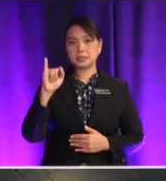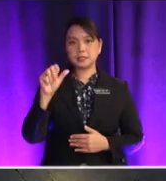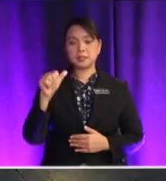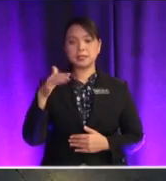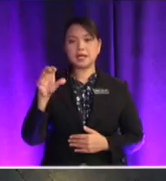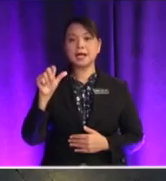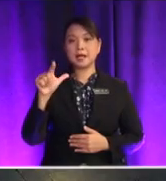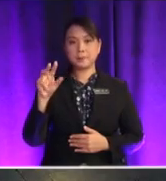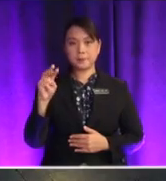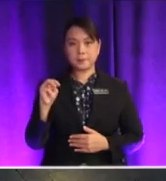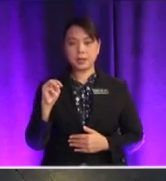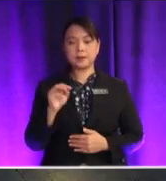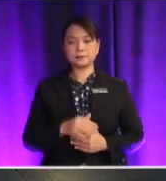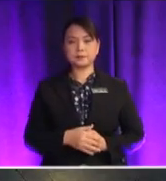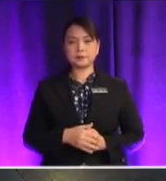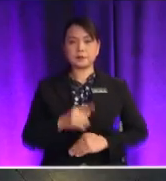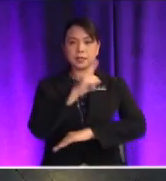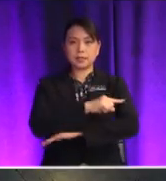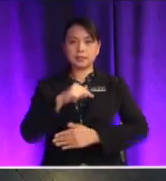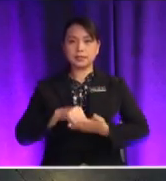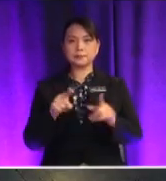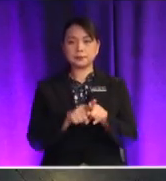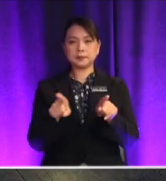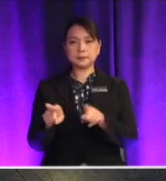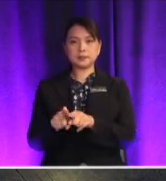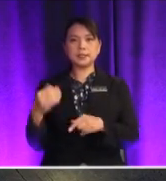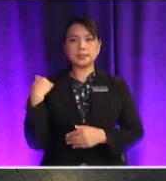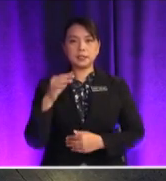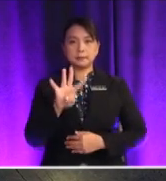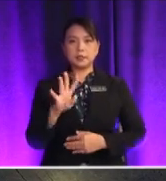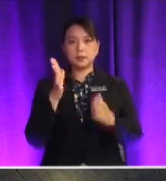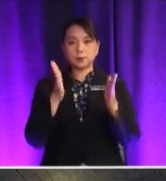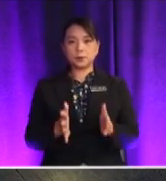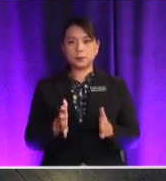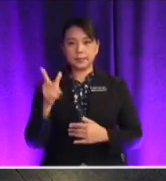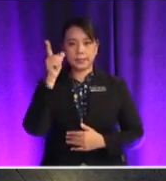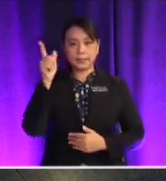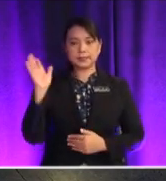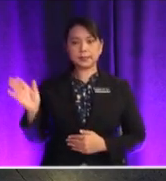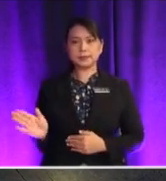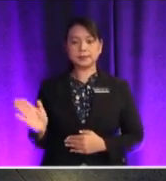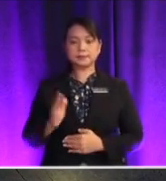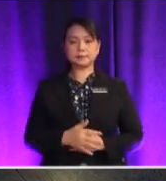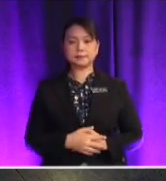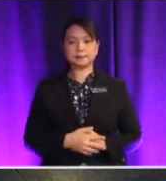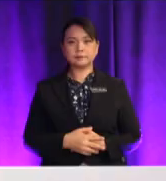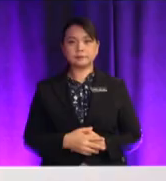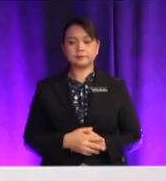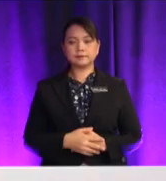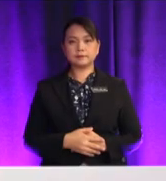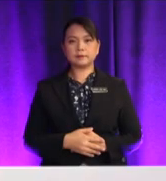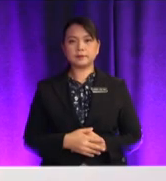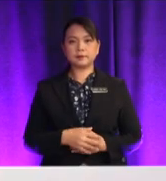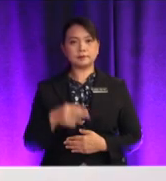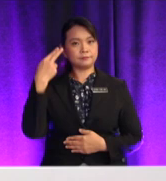Okey, Akmal, hari ini aku bersama-sama dengan kita ada empat orang murid saya. Okay, yang pertama kita ada Tan. Hai Tan.